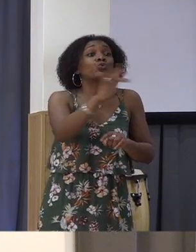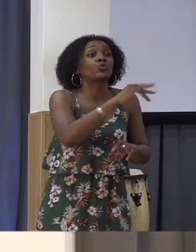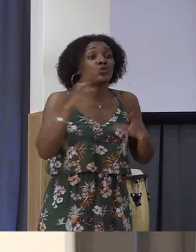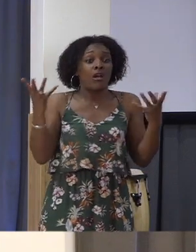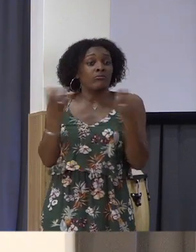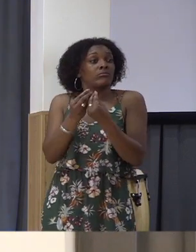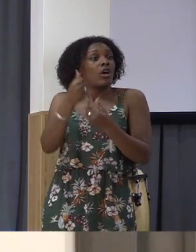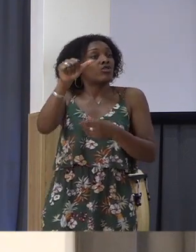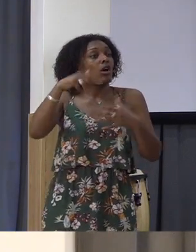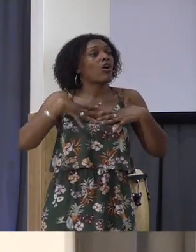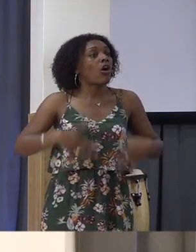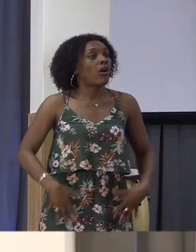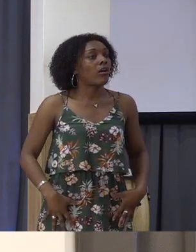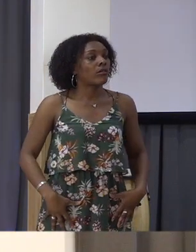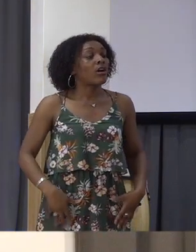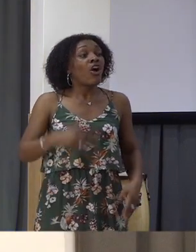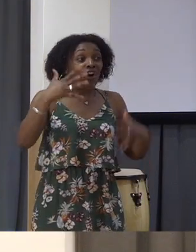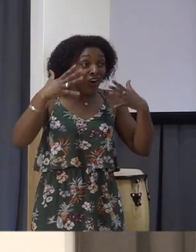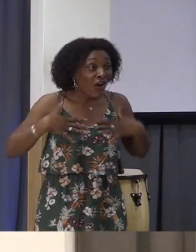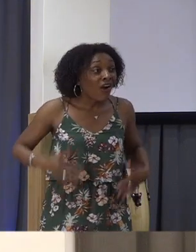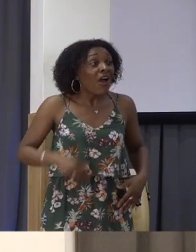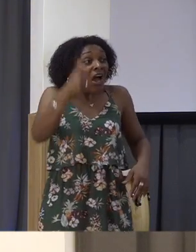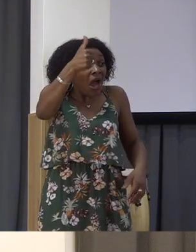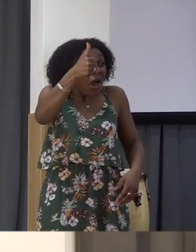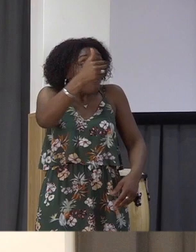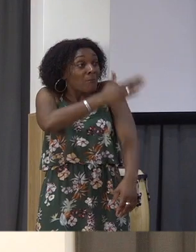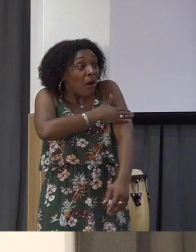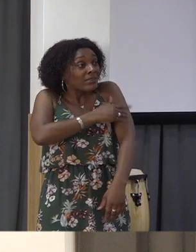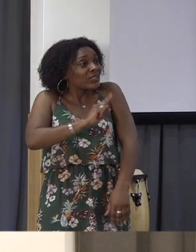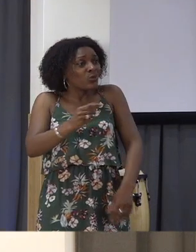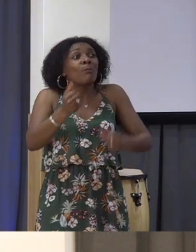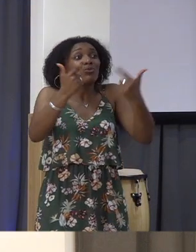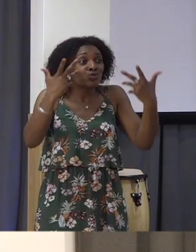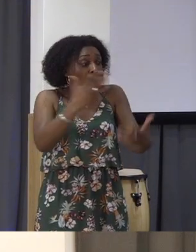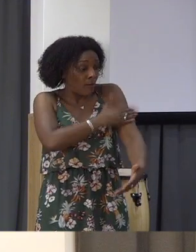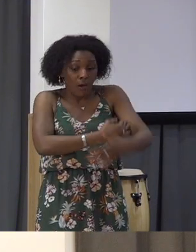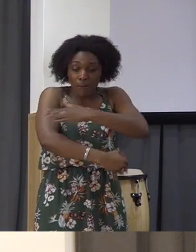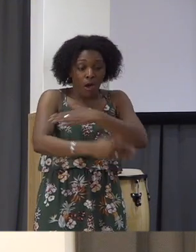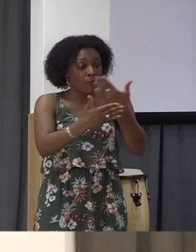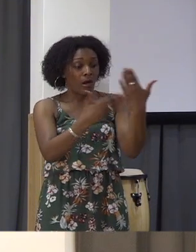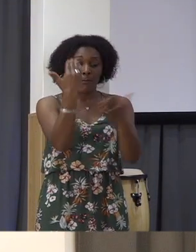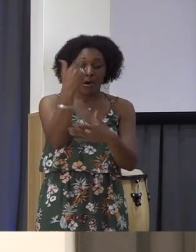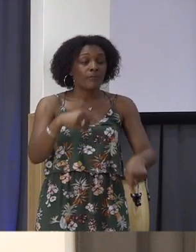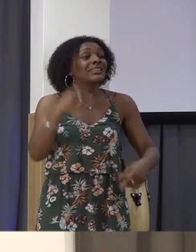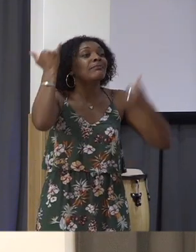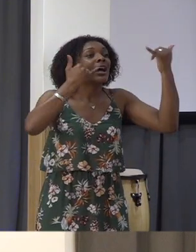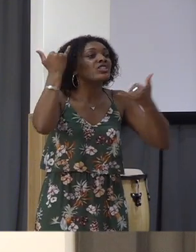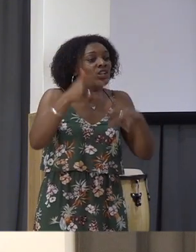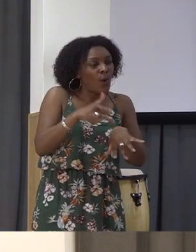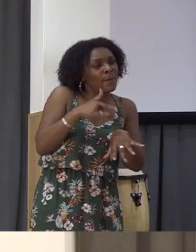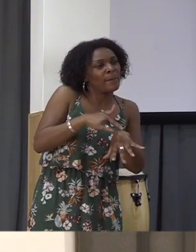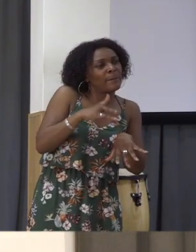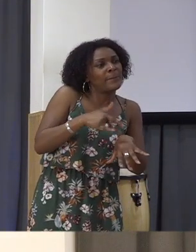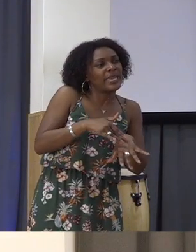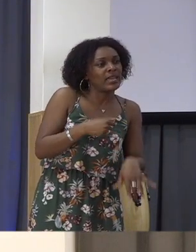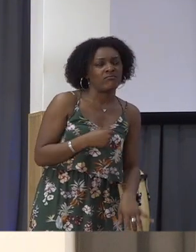le corps n'est pas un seul membre, mais il est formé de plusieurs membres. Si le pied disait, parce que je ne suis